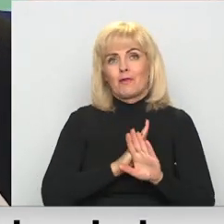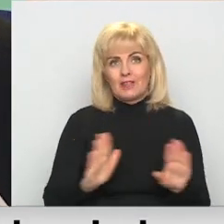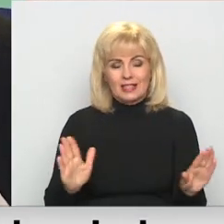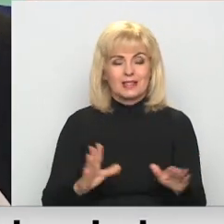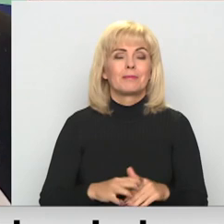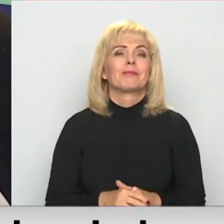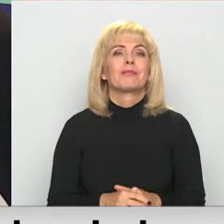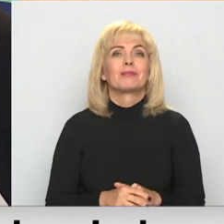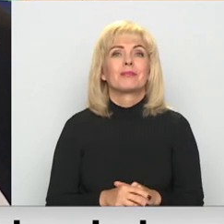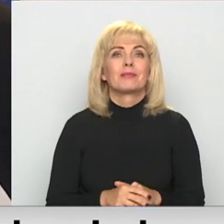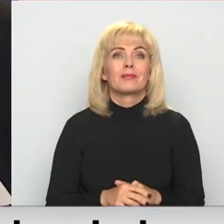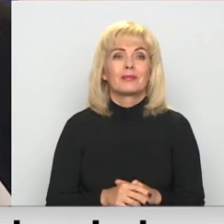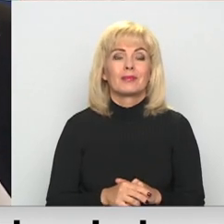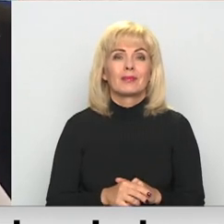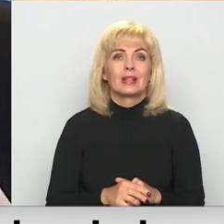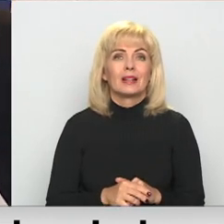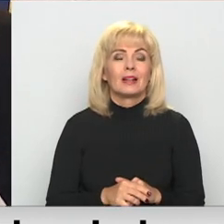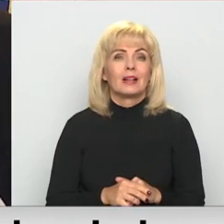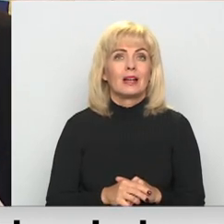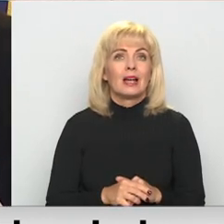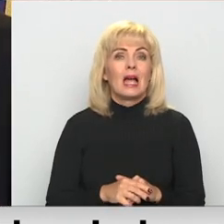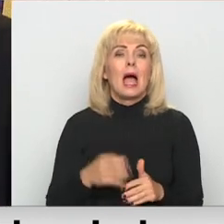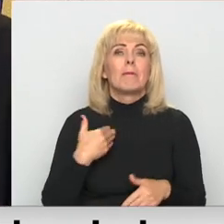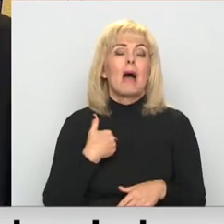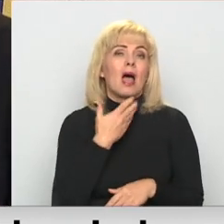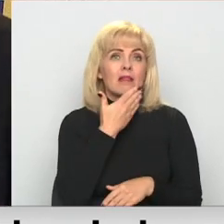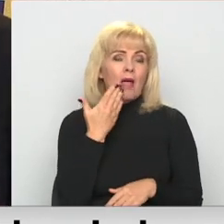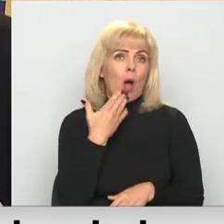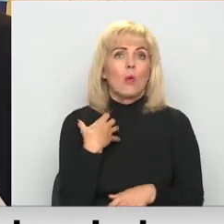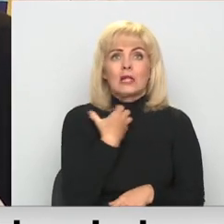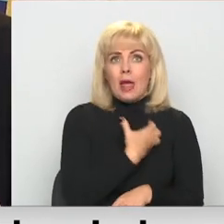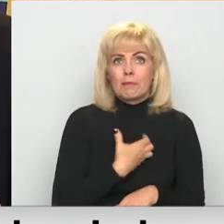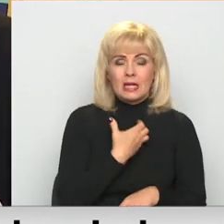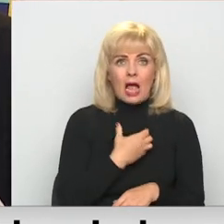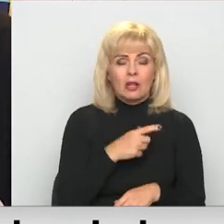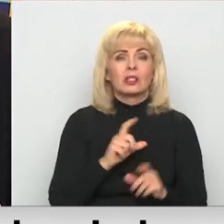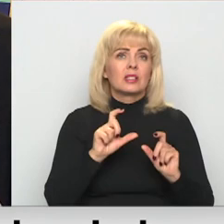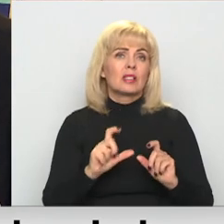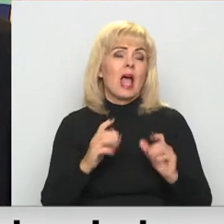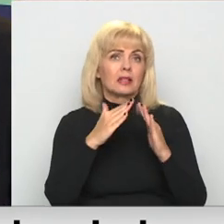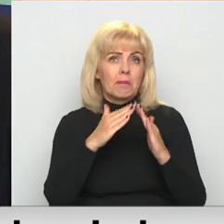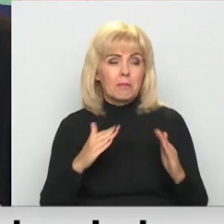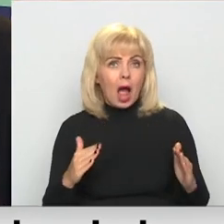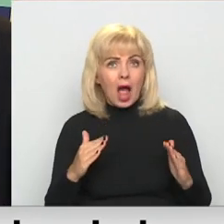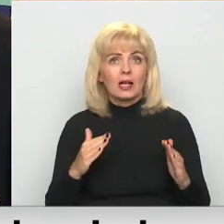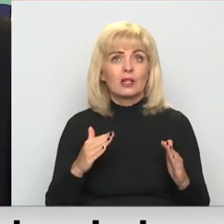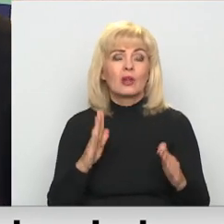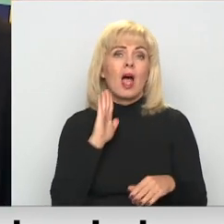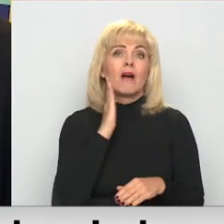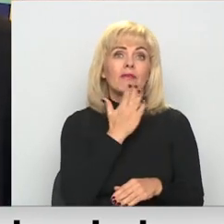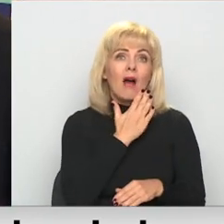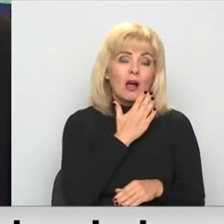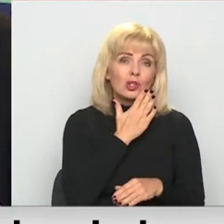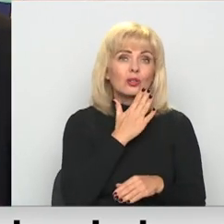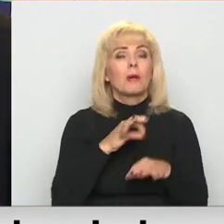tu neesi sapotējis, es ka tikai tagad tu to tā dari? Teiksim, tā nav nepieciešami bijusi sēdē mājās īsti tā vasarā, jo kur